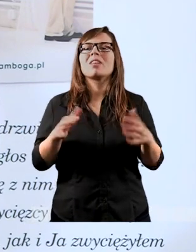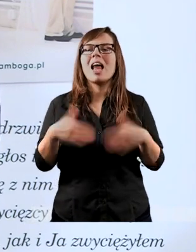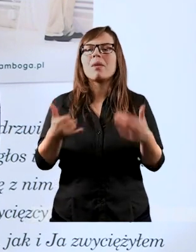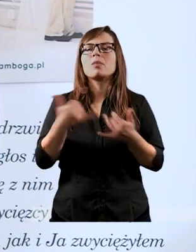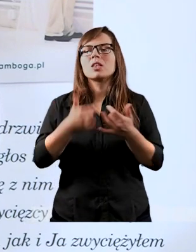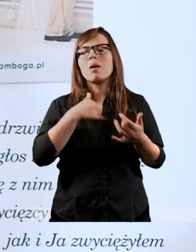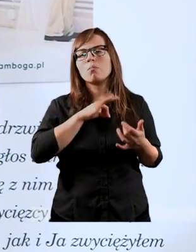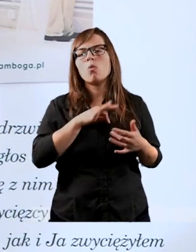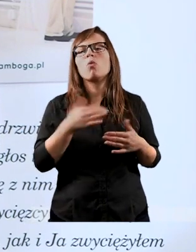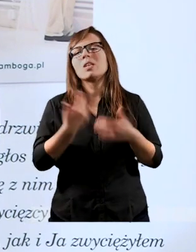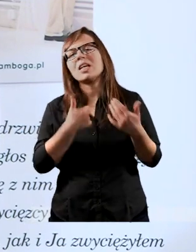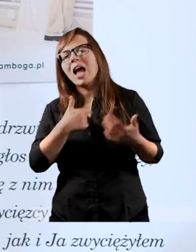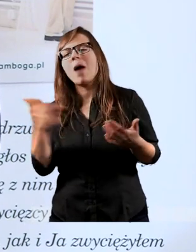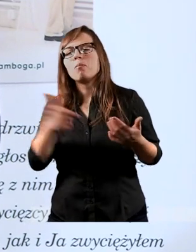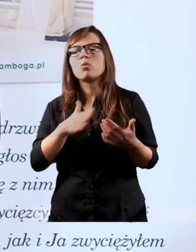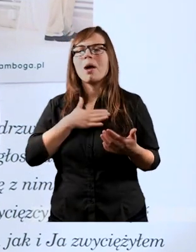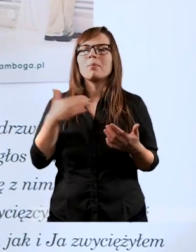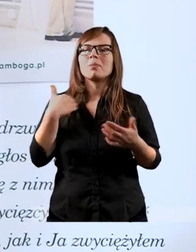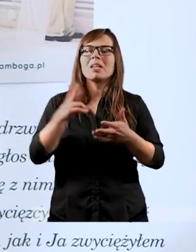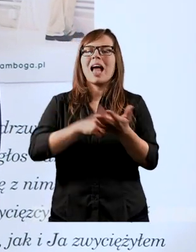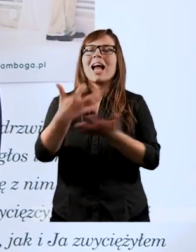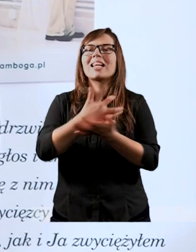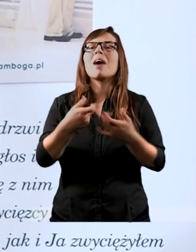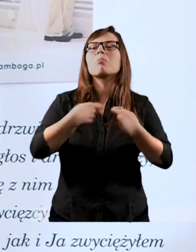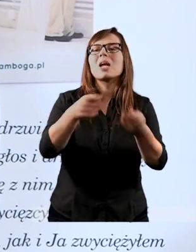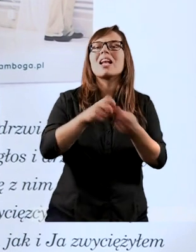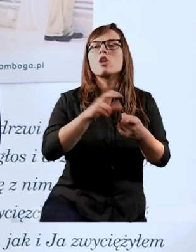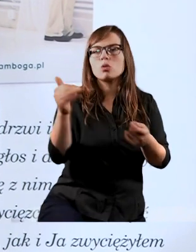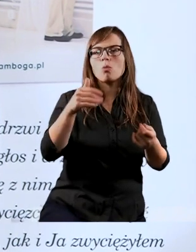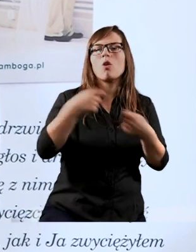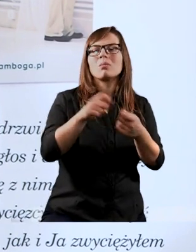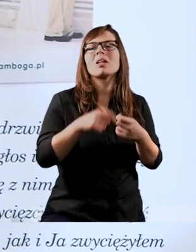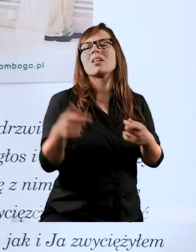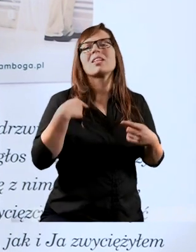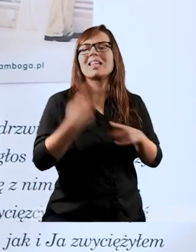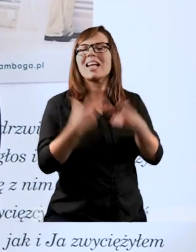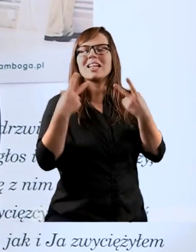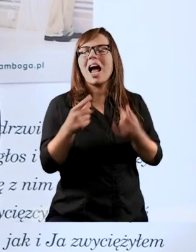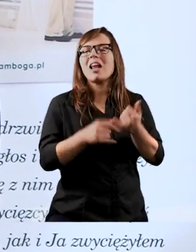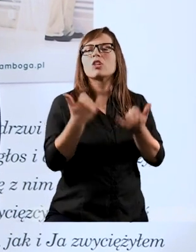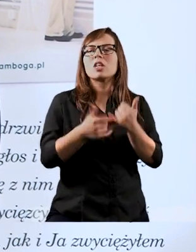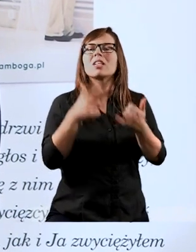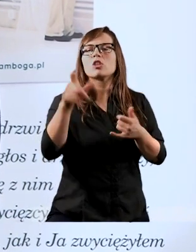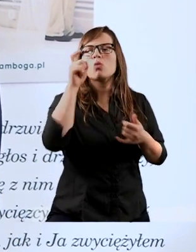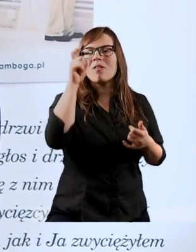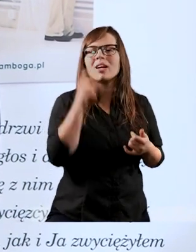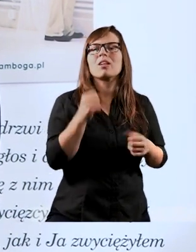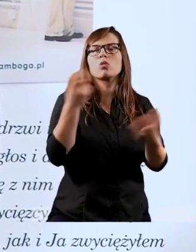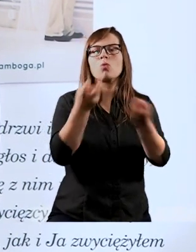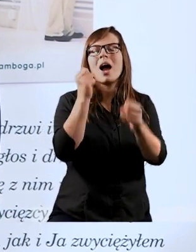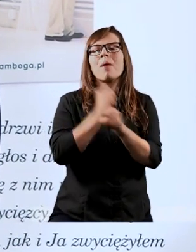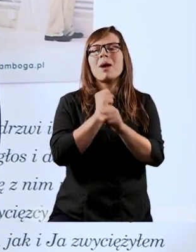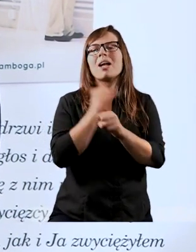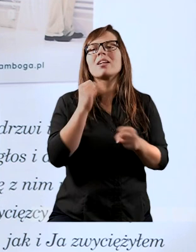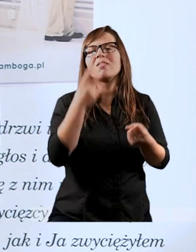bo jeżeli to byłby mój sklep i ja bym miał zarabiać na sprzedaży alkoholu i papierosów, to zdecydowanie nie. Natomiast jeżeli człowiek szuka